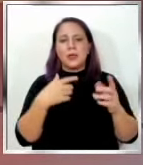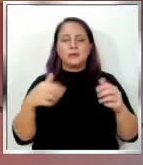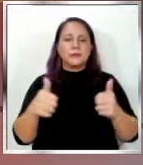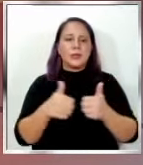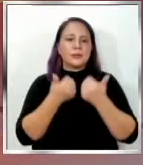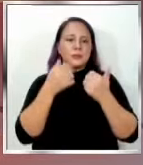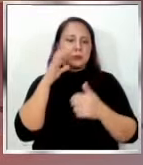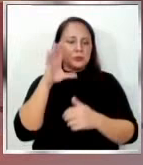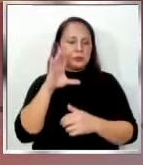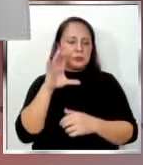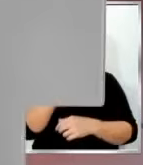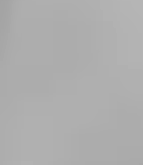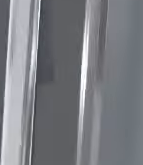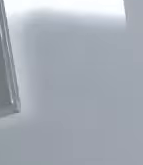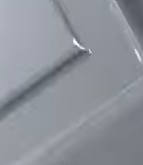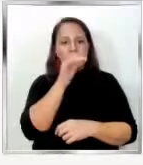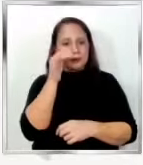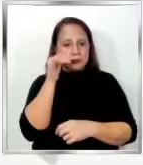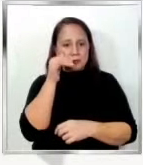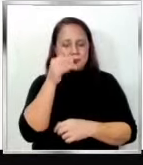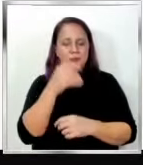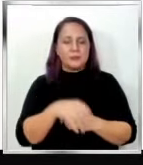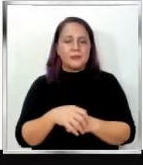pagtutok ni Mab Gonzalez.